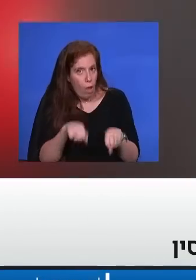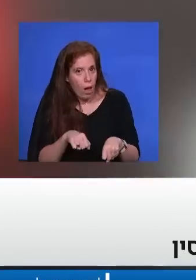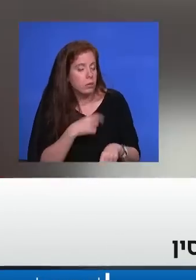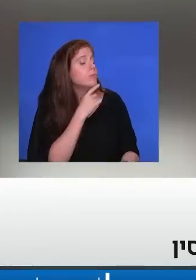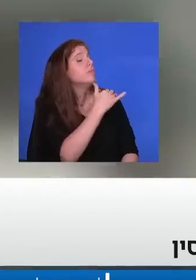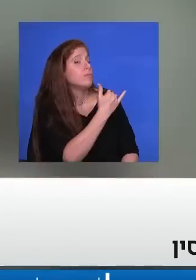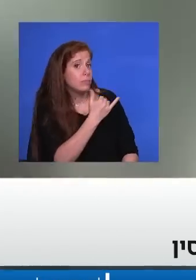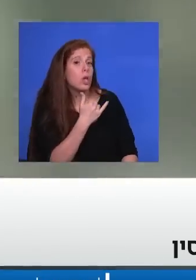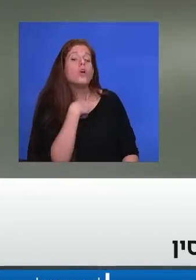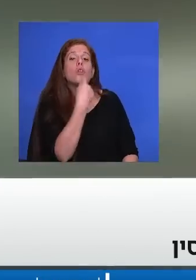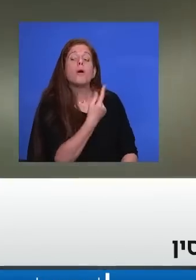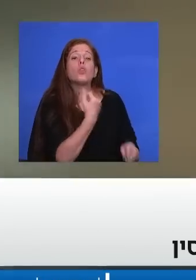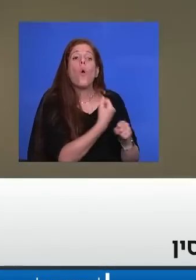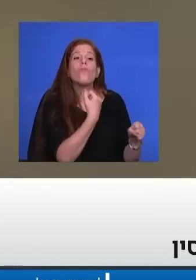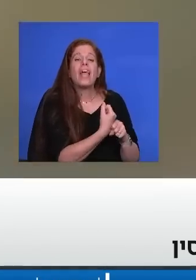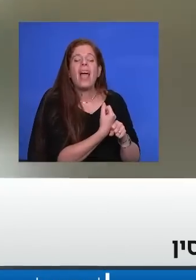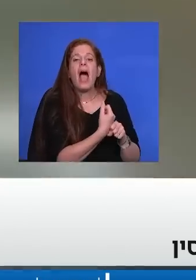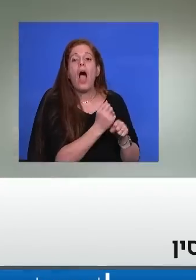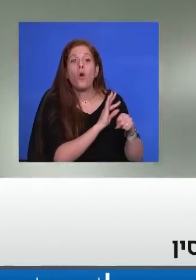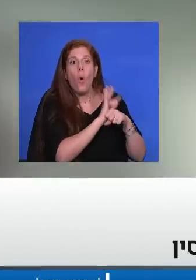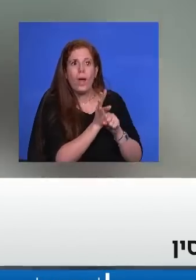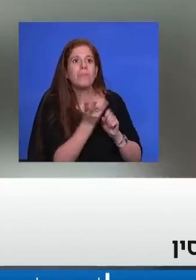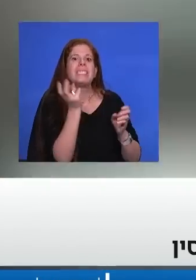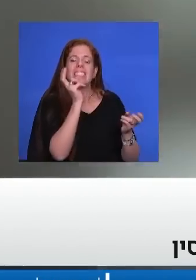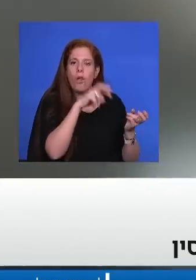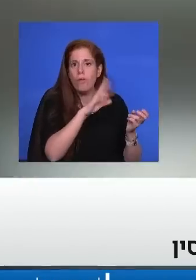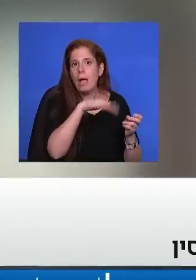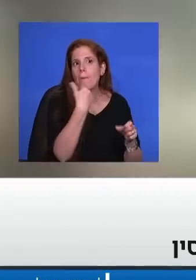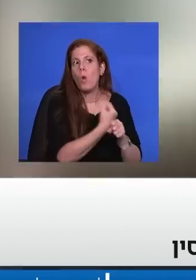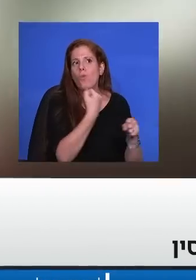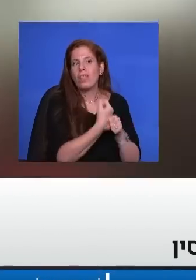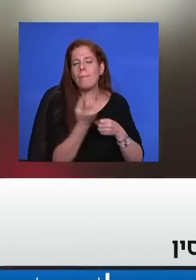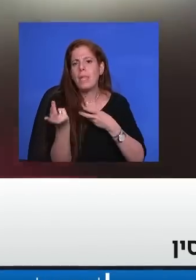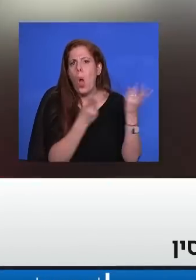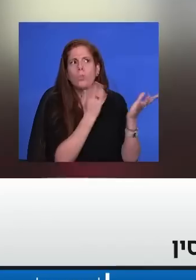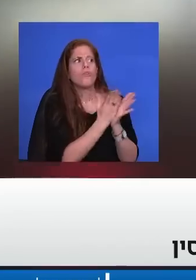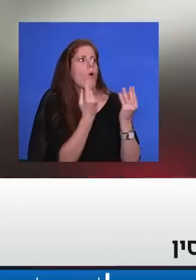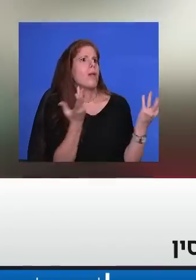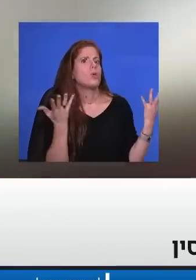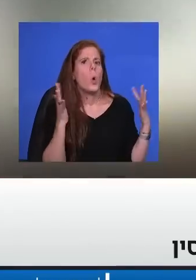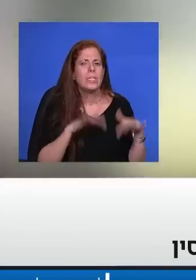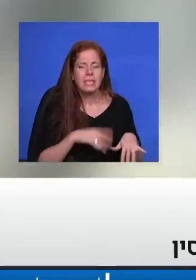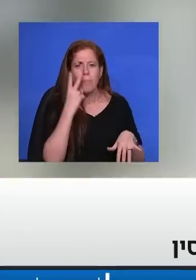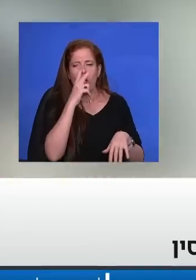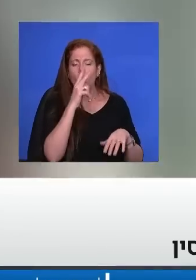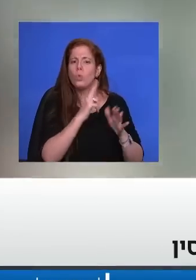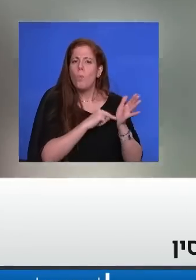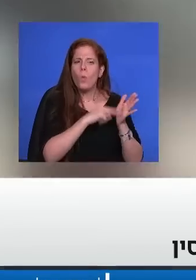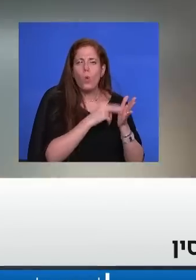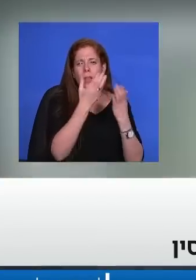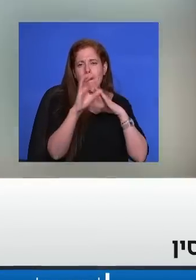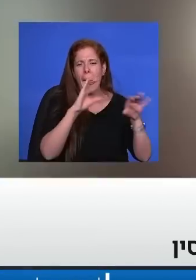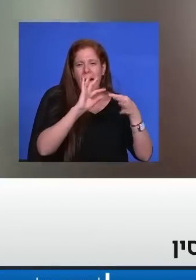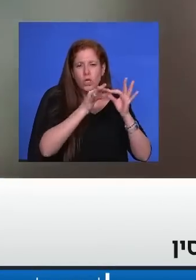שזה עובדי הקורונה האלה מצטרפים לעובדי בתי החולים שנמצאים כבר על סף קריסה. ראינו גם תמונות שמגיעות ברשתות החברתיות